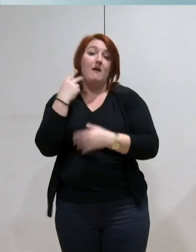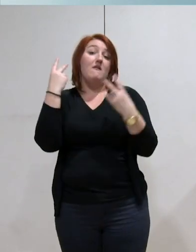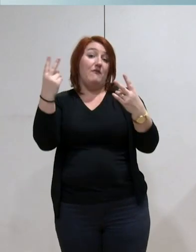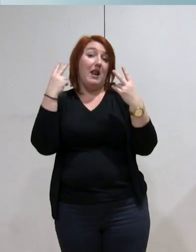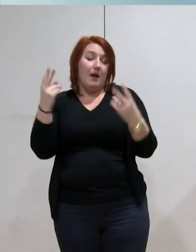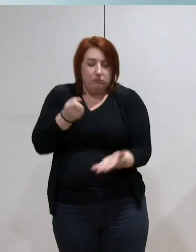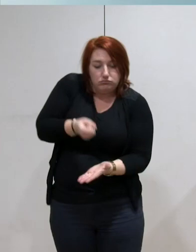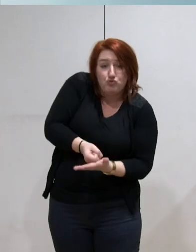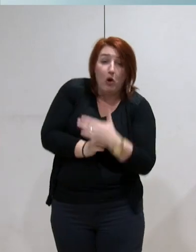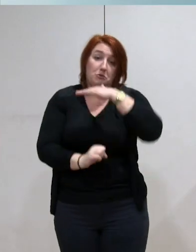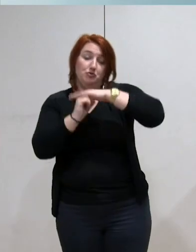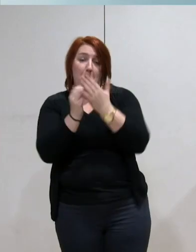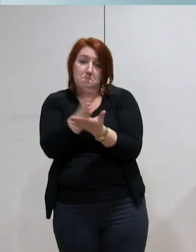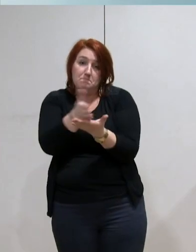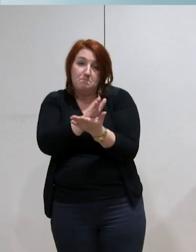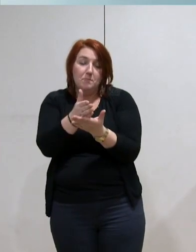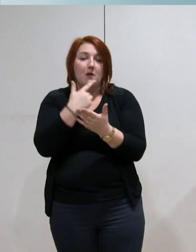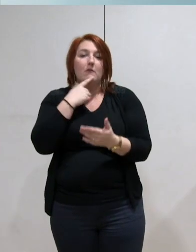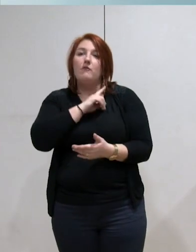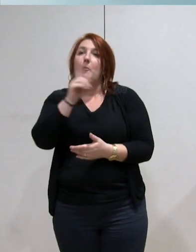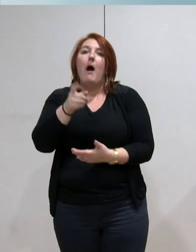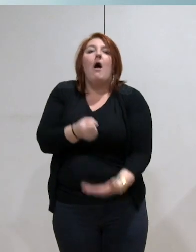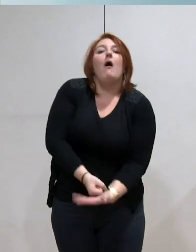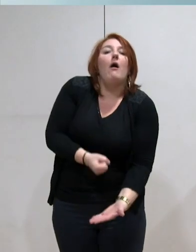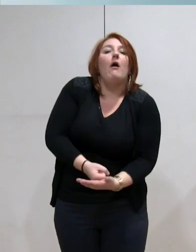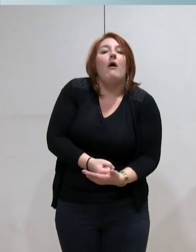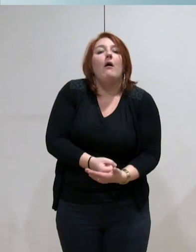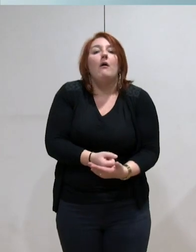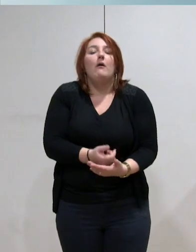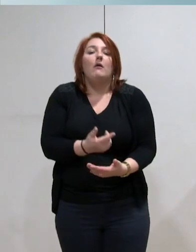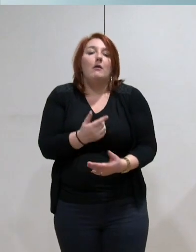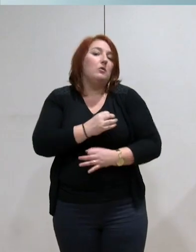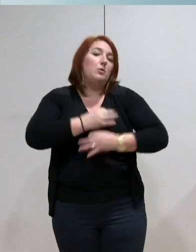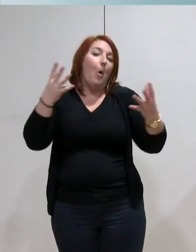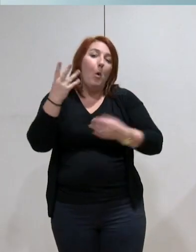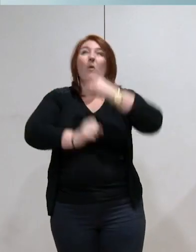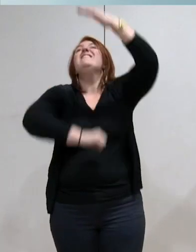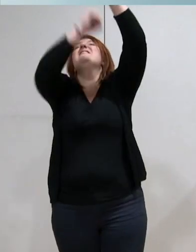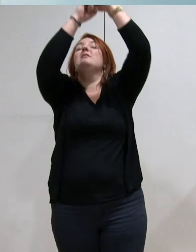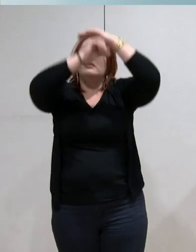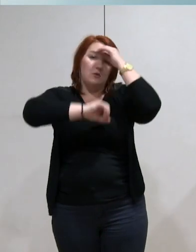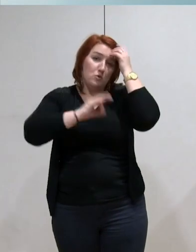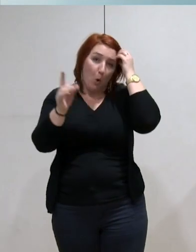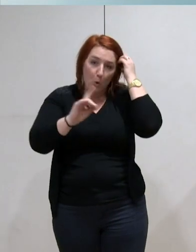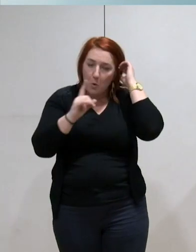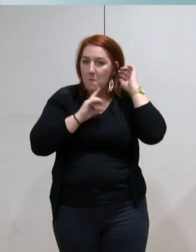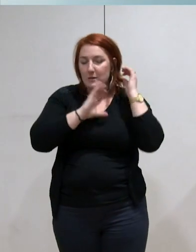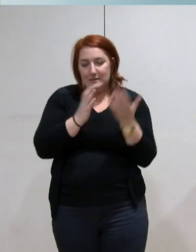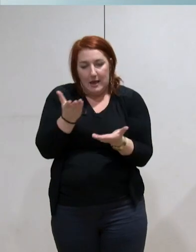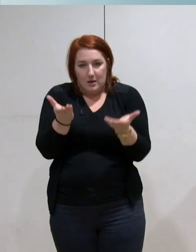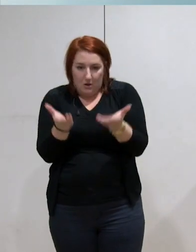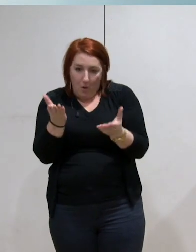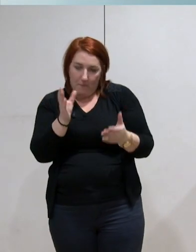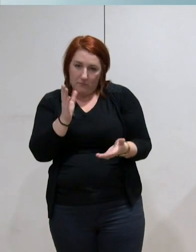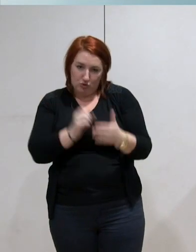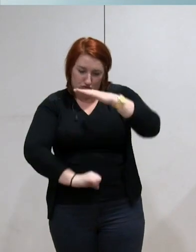ni trop élevé pour empêcher les interp pour ni trop ni trop bas ni trop élevé alors la la la question du seuil